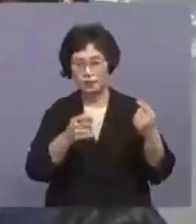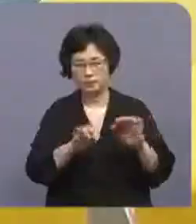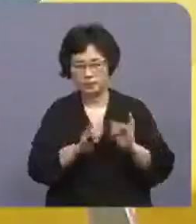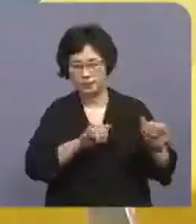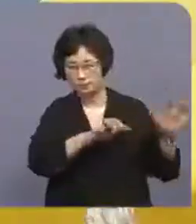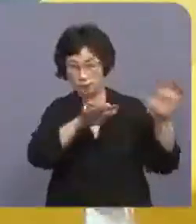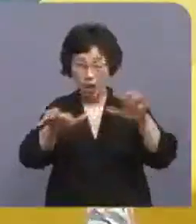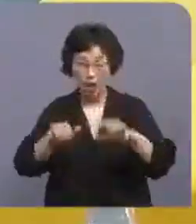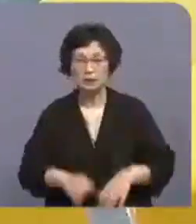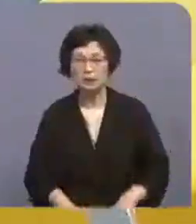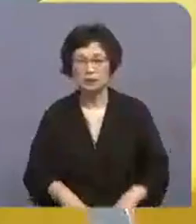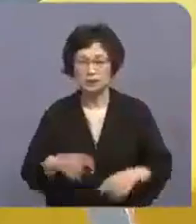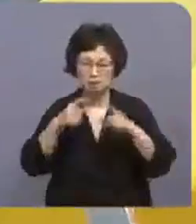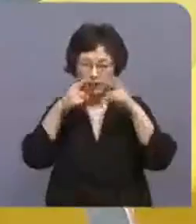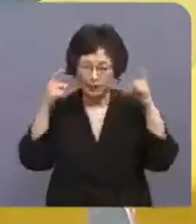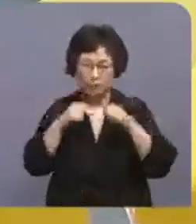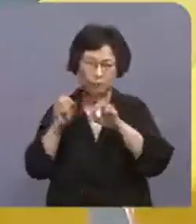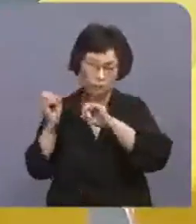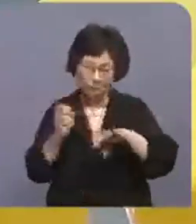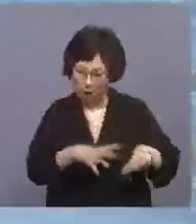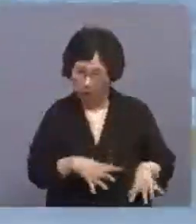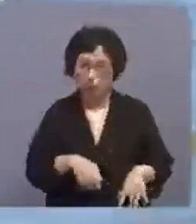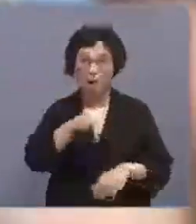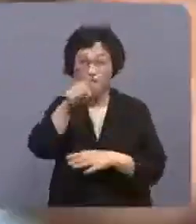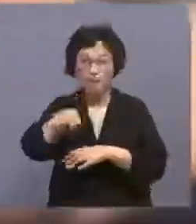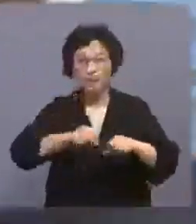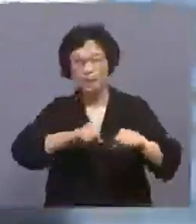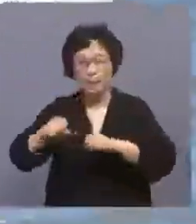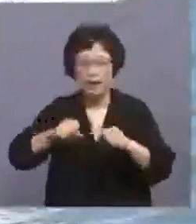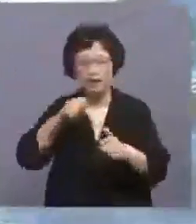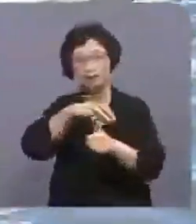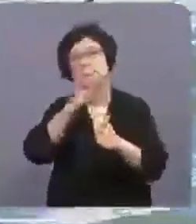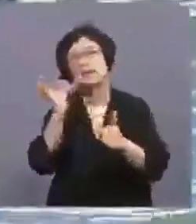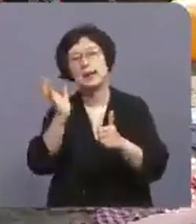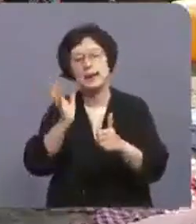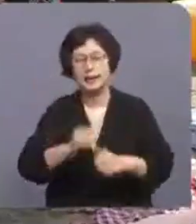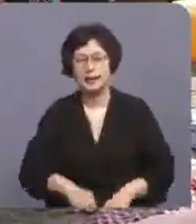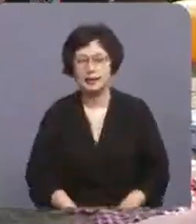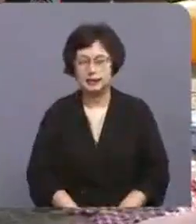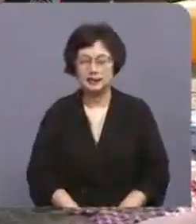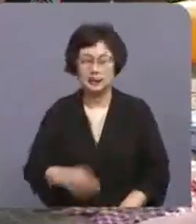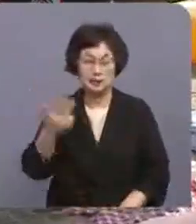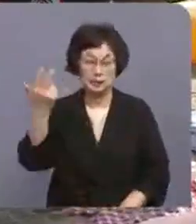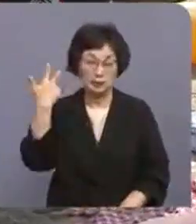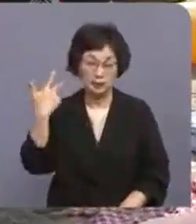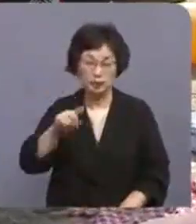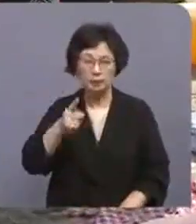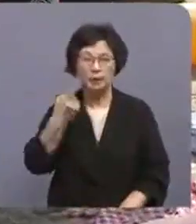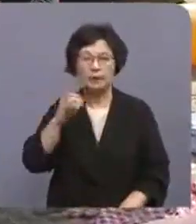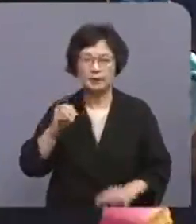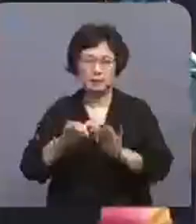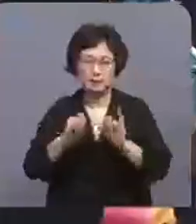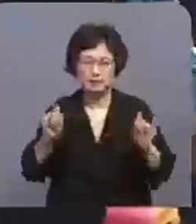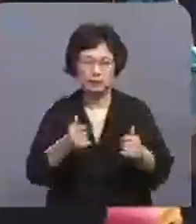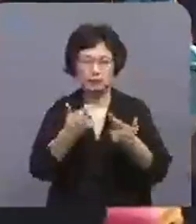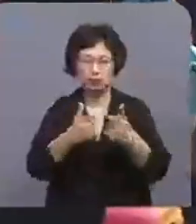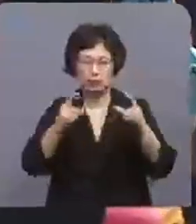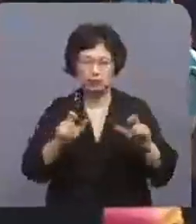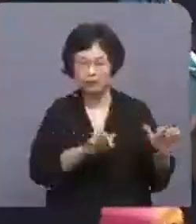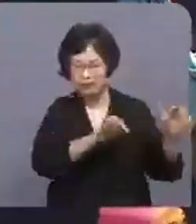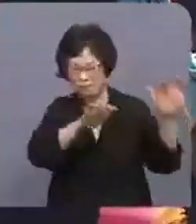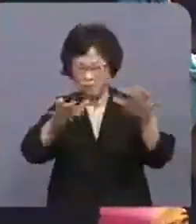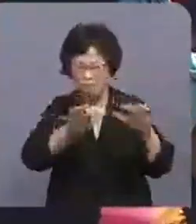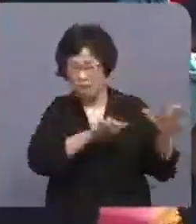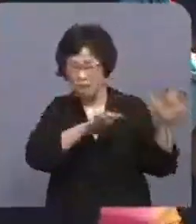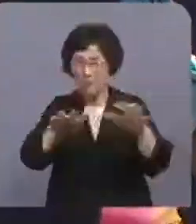북적입니다. 마스크는 물론이고 야외 활동에서 모든 제약이 사라진 가운데 지난주 100만 명이 넘는 피서객이 부산 지역